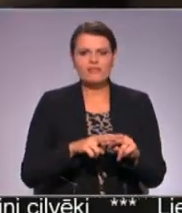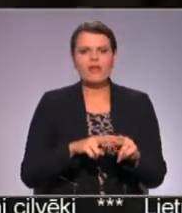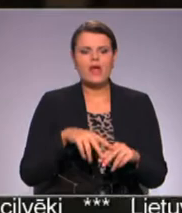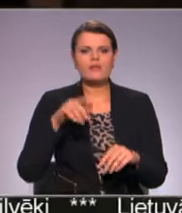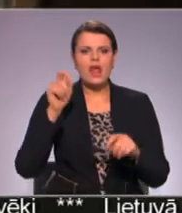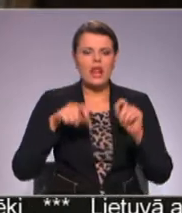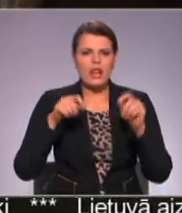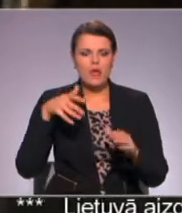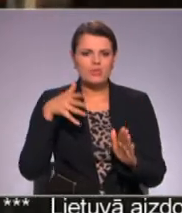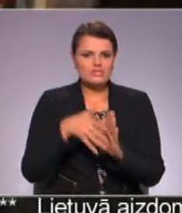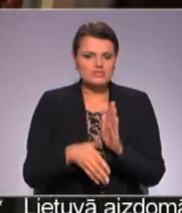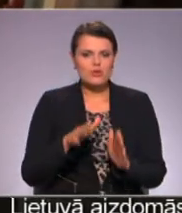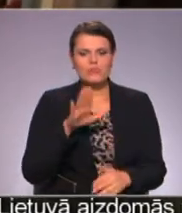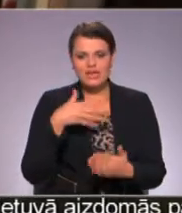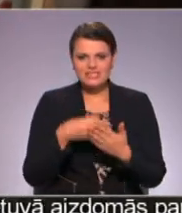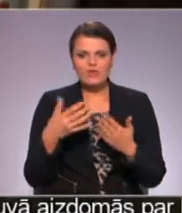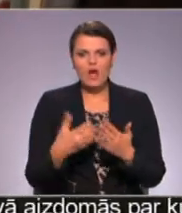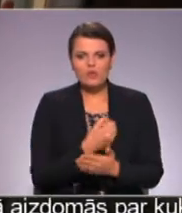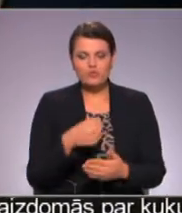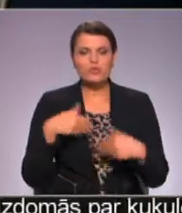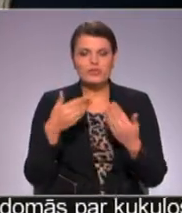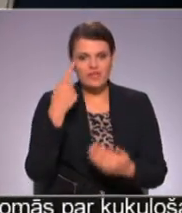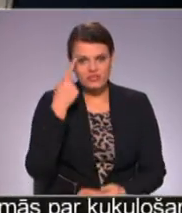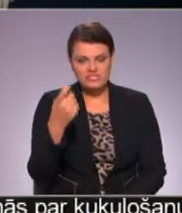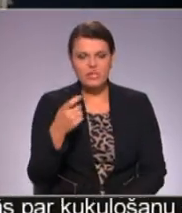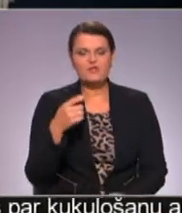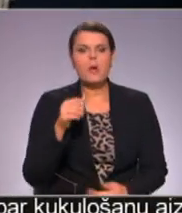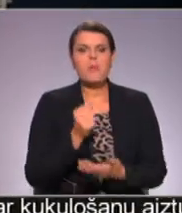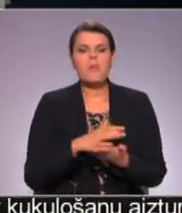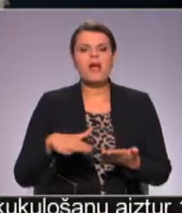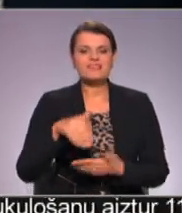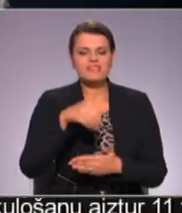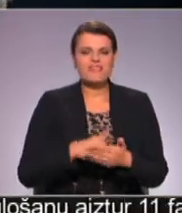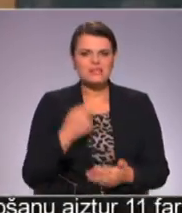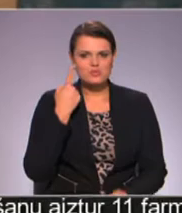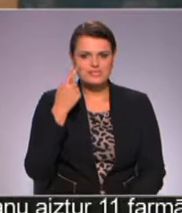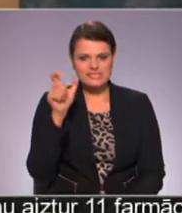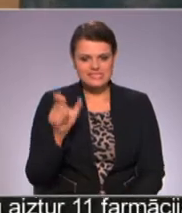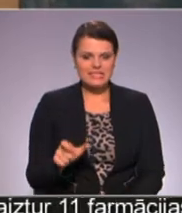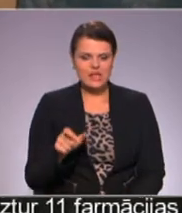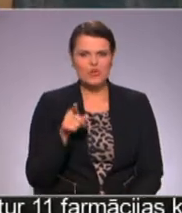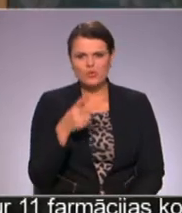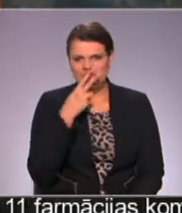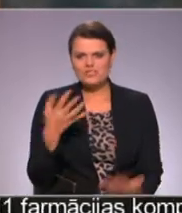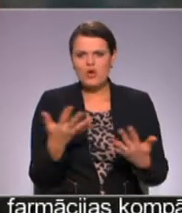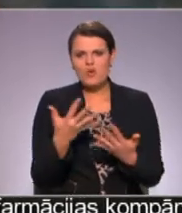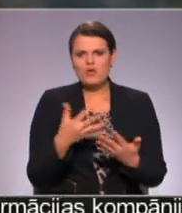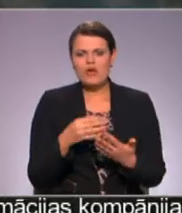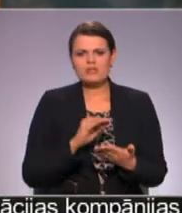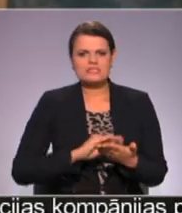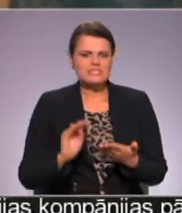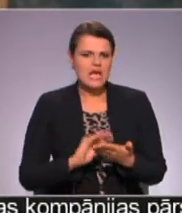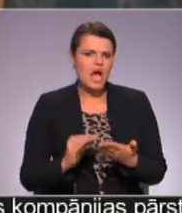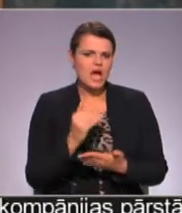lietus ūdeni. Par savu atradumu devusi ziņu pagasta vēstures izzinātājai Ainai Slisarenko. Tur izskaties kaut kāds saraksts, kāds kaut ko